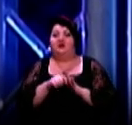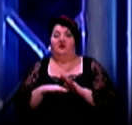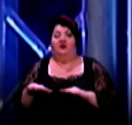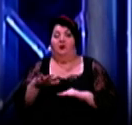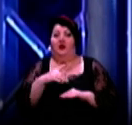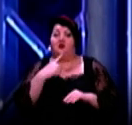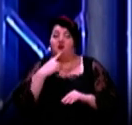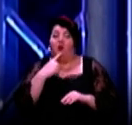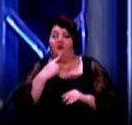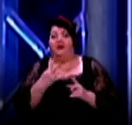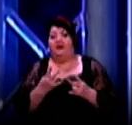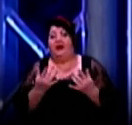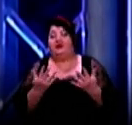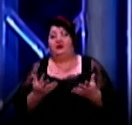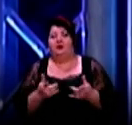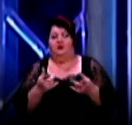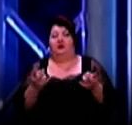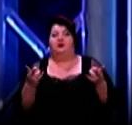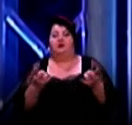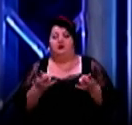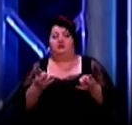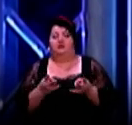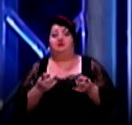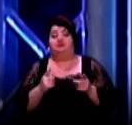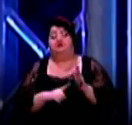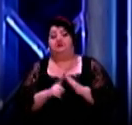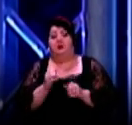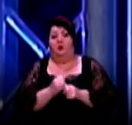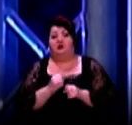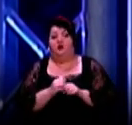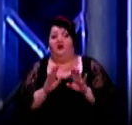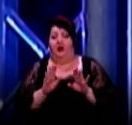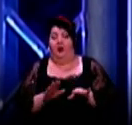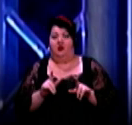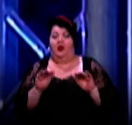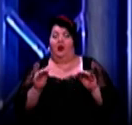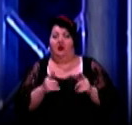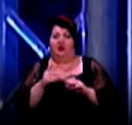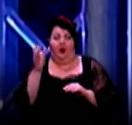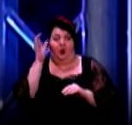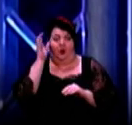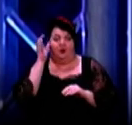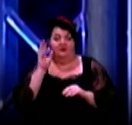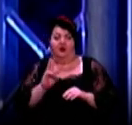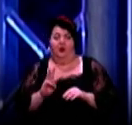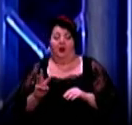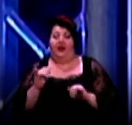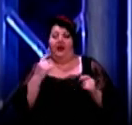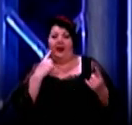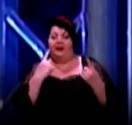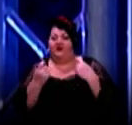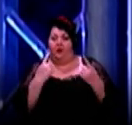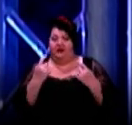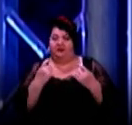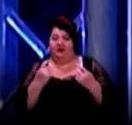спробувати, наскільки все це запрацює. Запрацювало. Як мінімум, це і освітній портал, і десь інформаційний портал. І